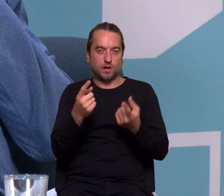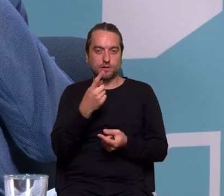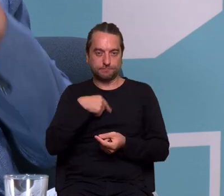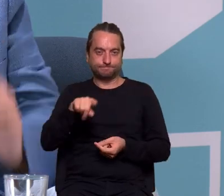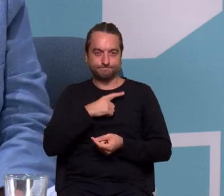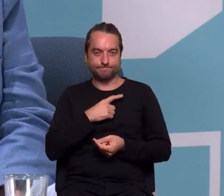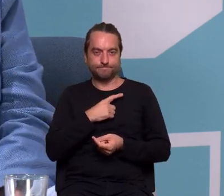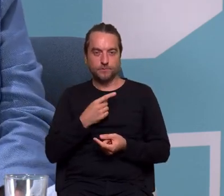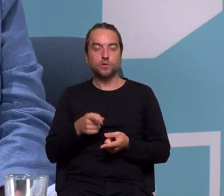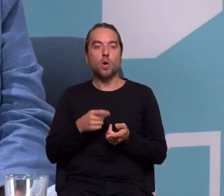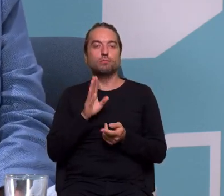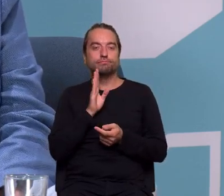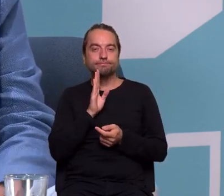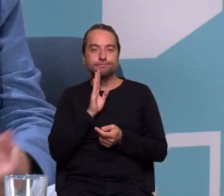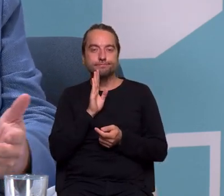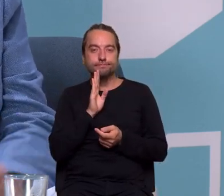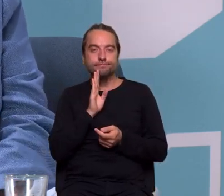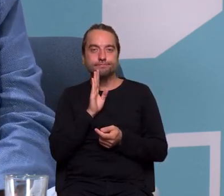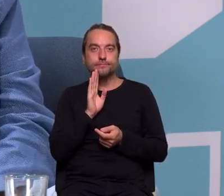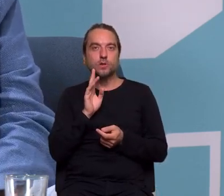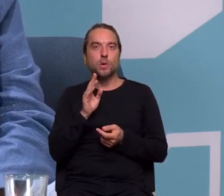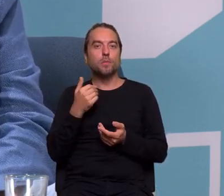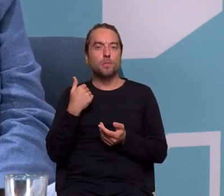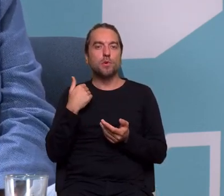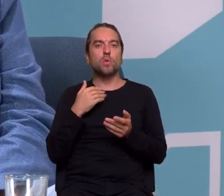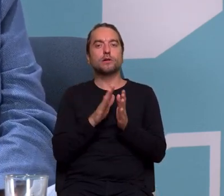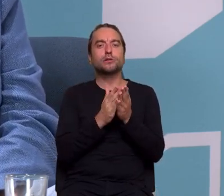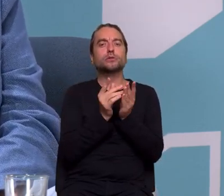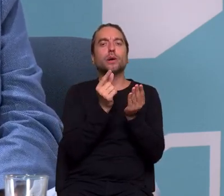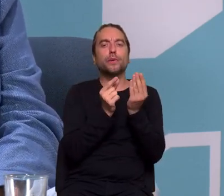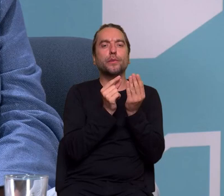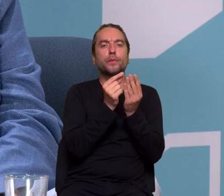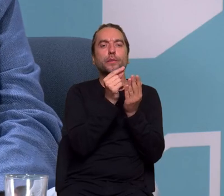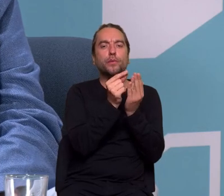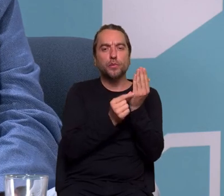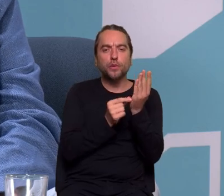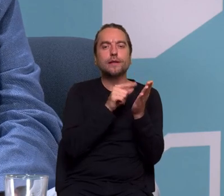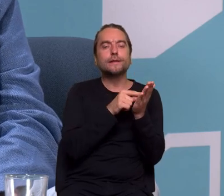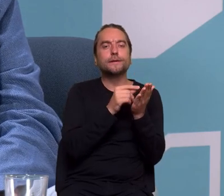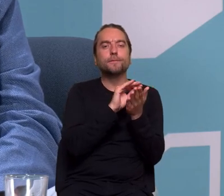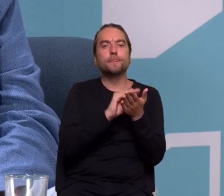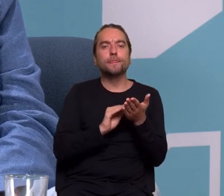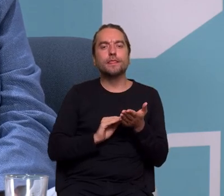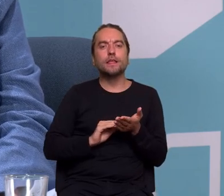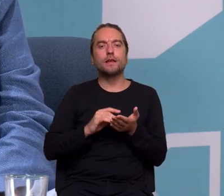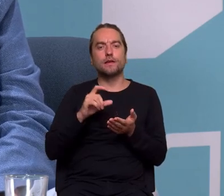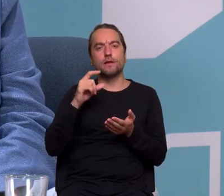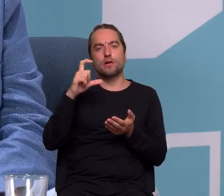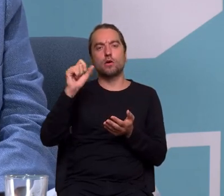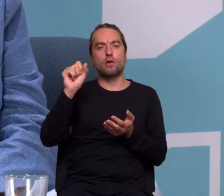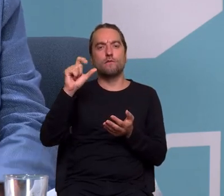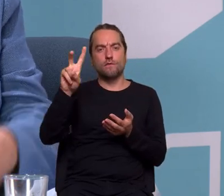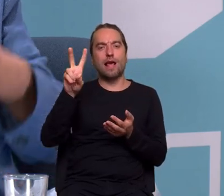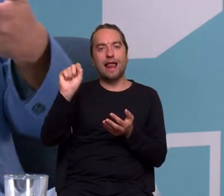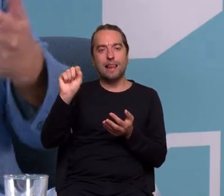kiedyś chyba bardzo dobrze w takiej noweli opisał Cortázar. Ta nowela nosiła tytuł, jeśli dobrze pamiętam,